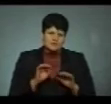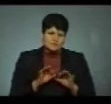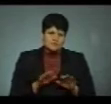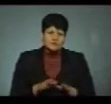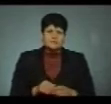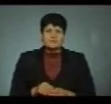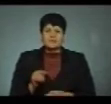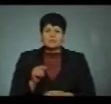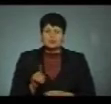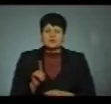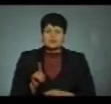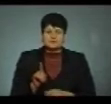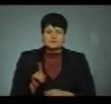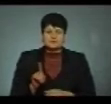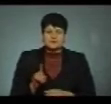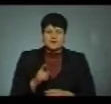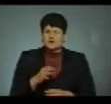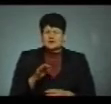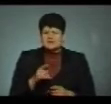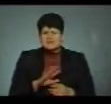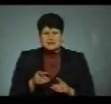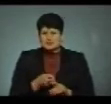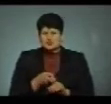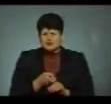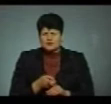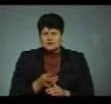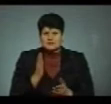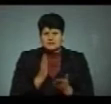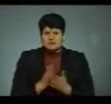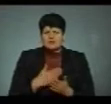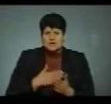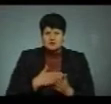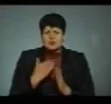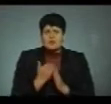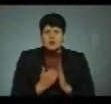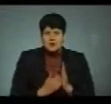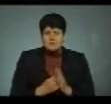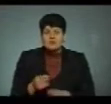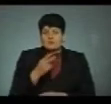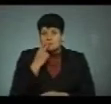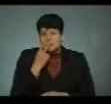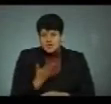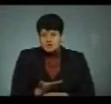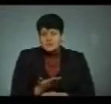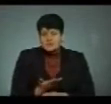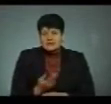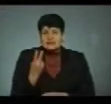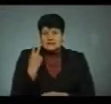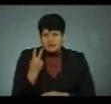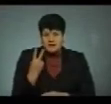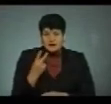що, хоча це не стосується напряму нашої програми, але, ви бачите, два